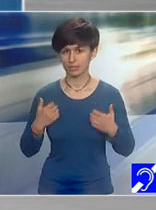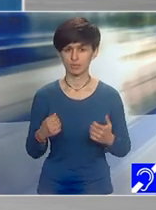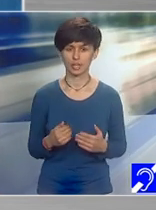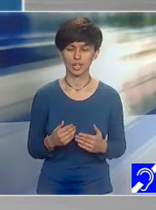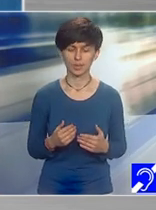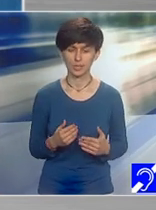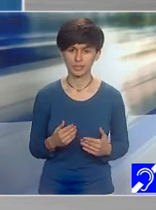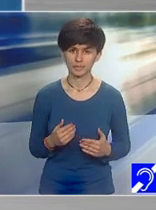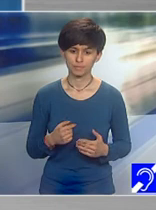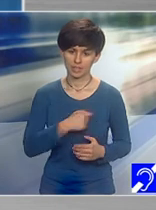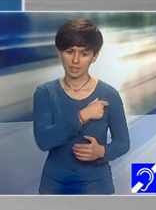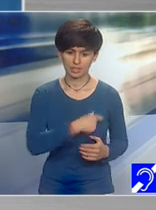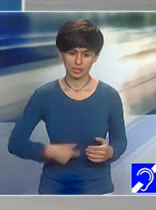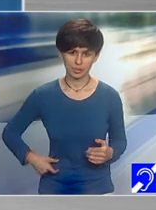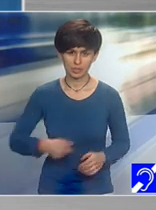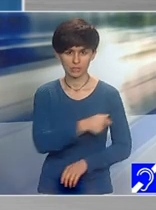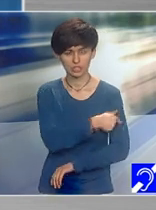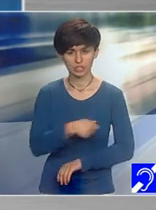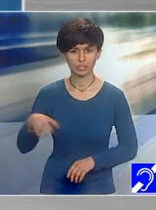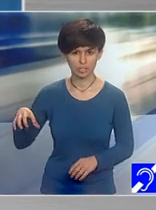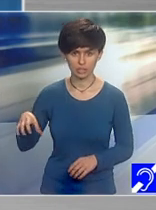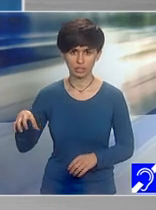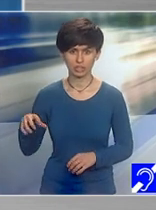urmă, primarul și Consiliul Local au luat